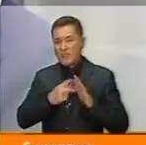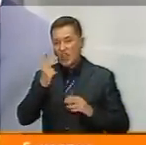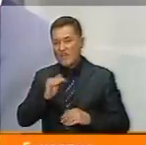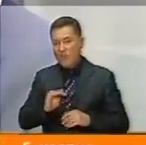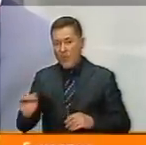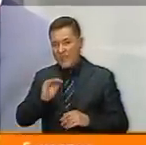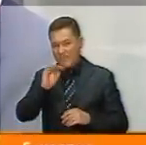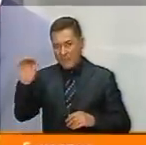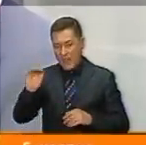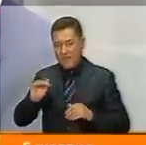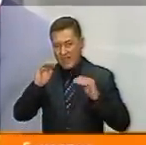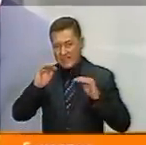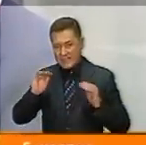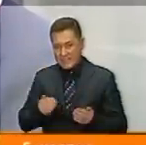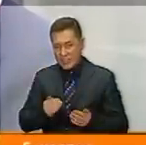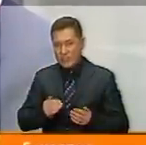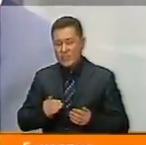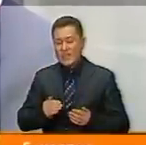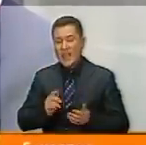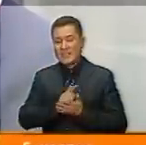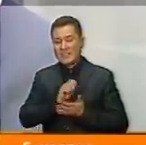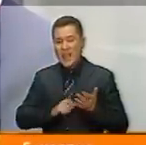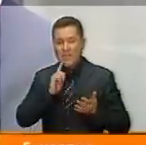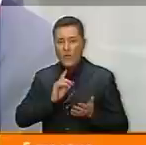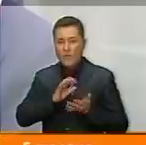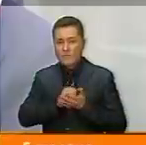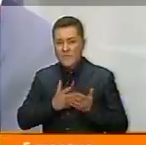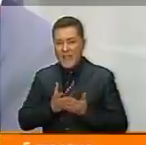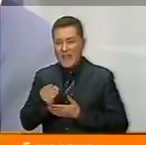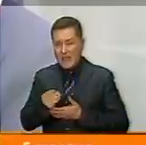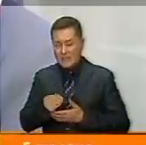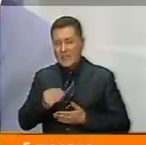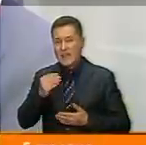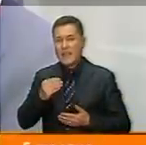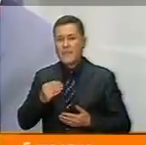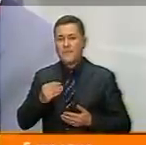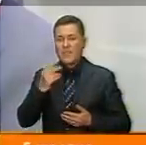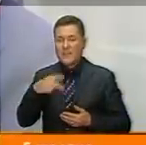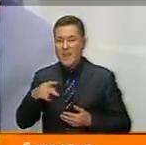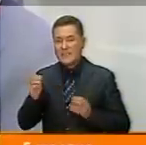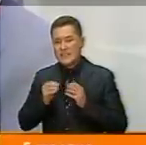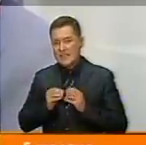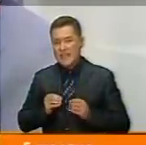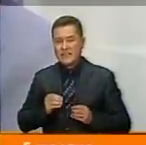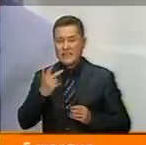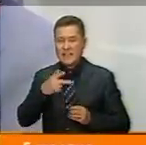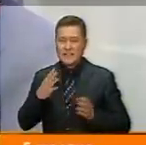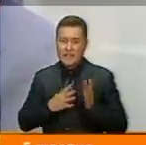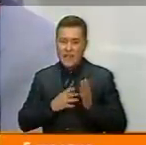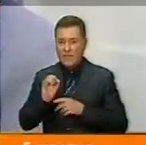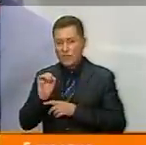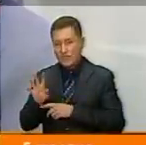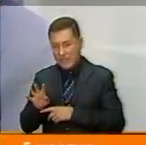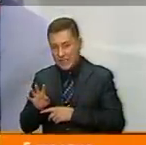дворівневе зниження ставок ренти, перша 29.14, далі 20.10 із введенням